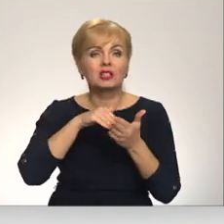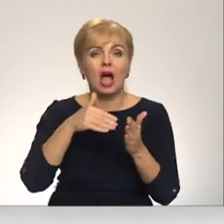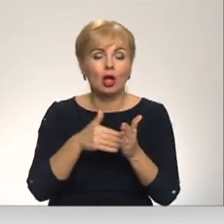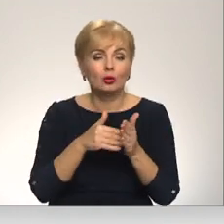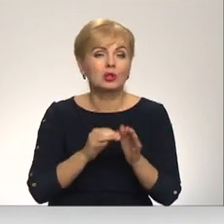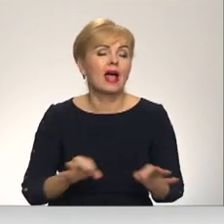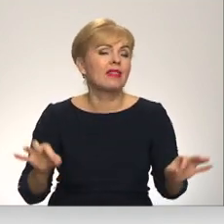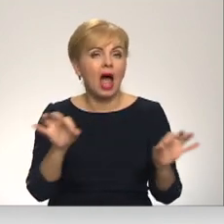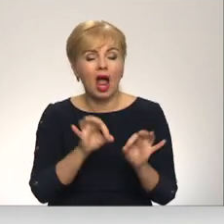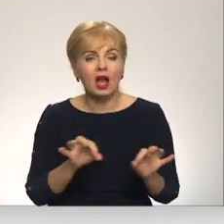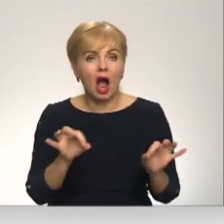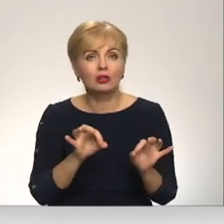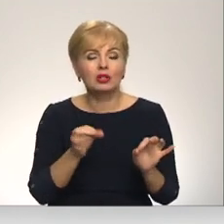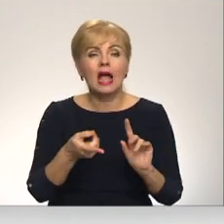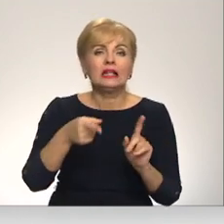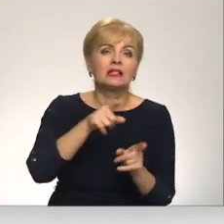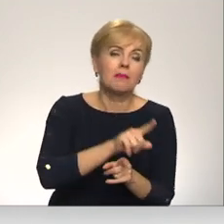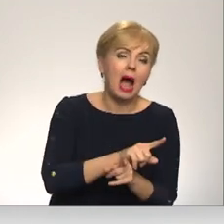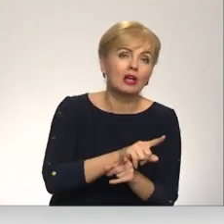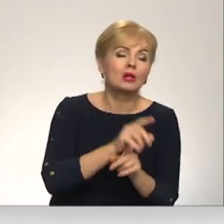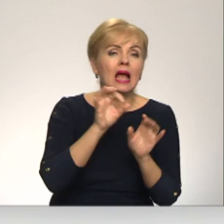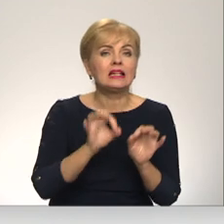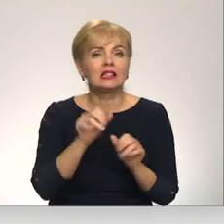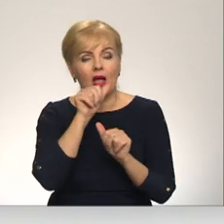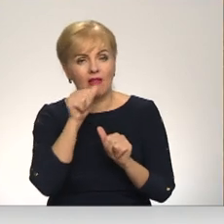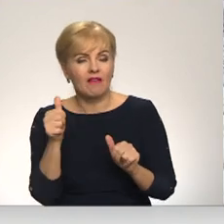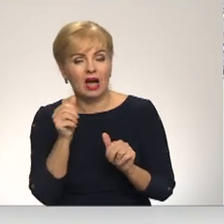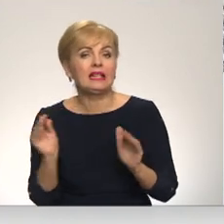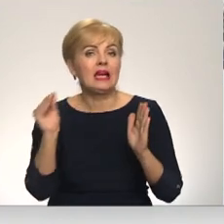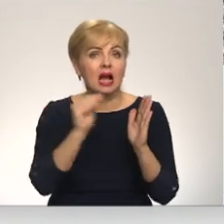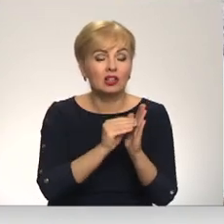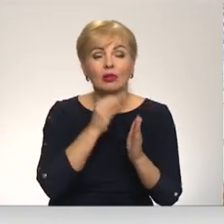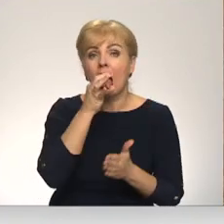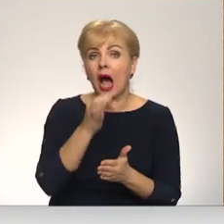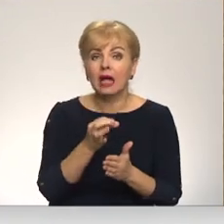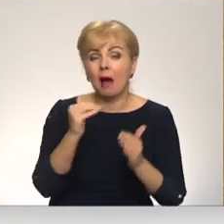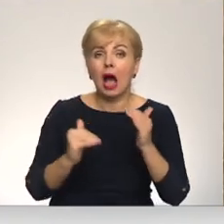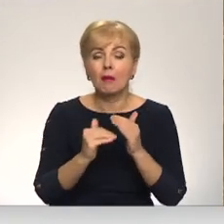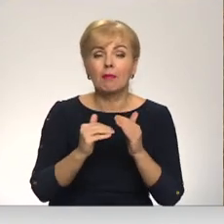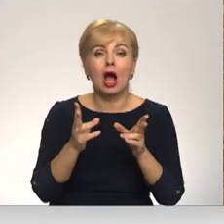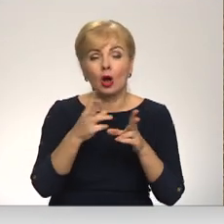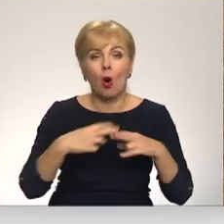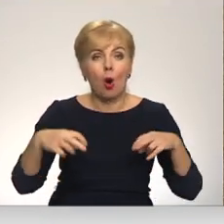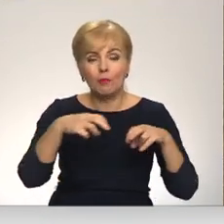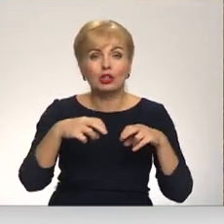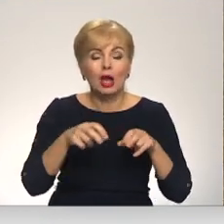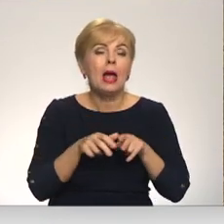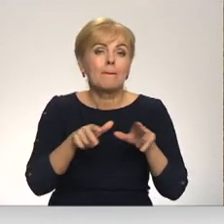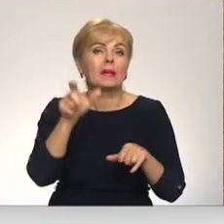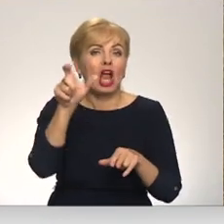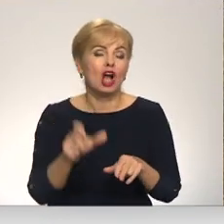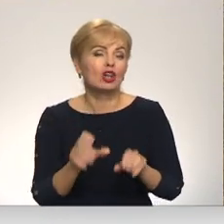nekādas izmaiņas īsti nevar iestrādāt. Atbildīgās apakškomisijas priekšsēdētāja RTV